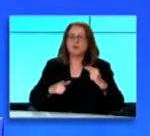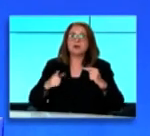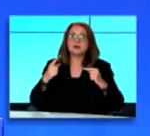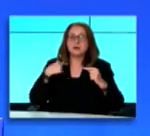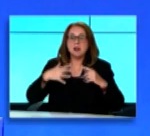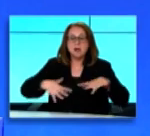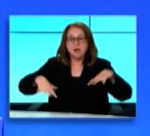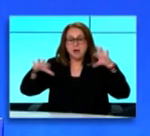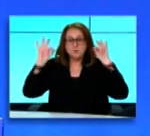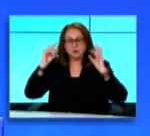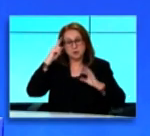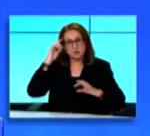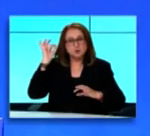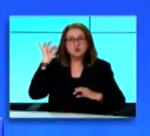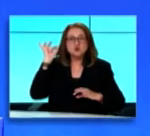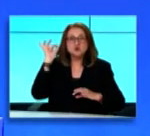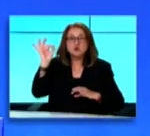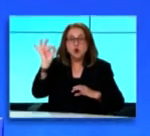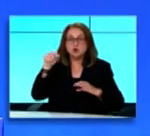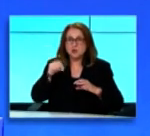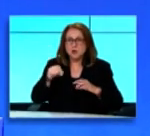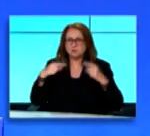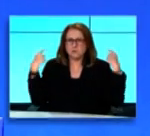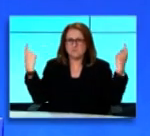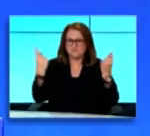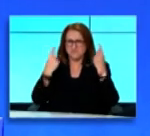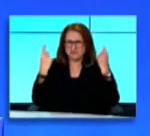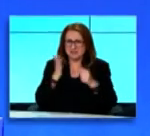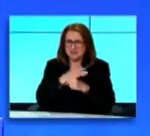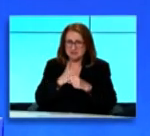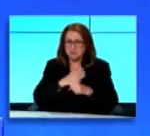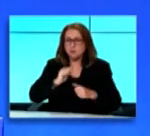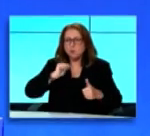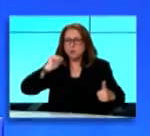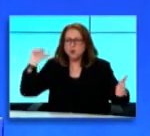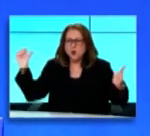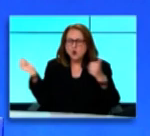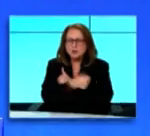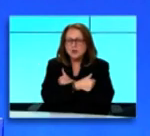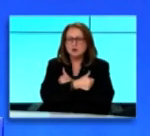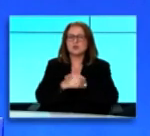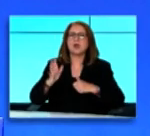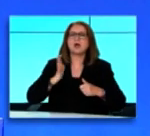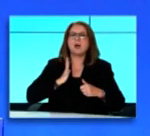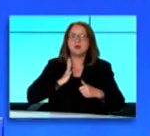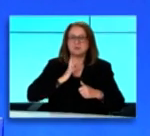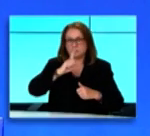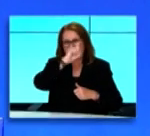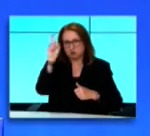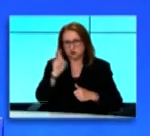καταστροφές ήταν, είναι και θα είναι η προστασία της ζωής των ανθρώπων αλλά και των